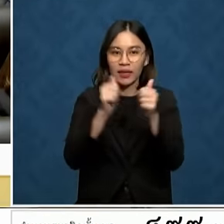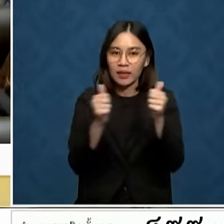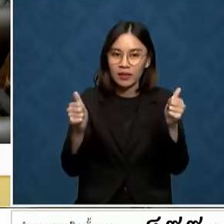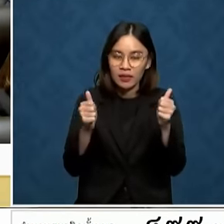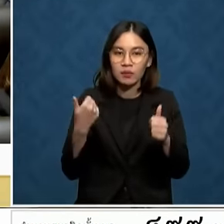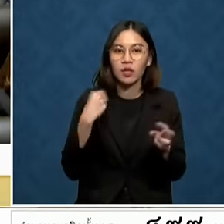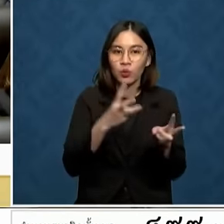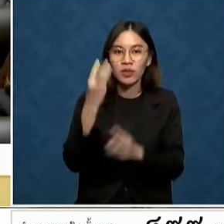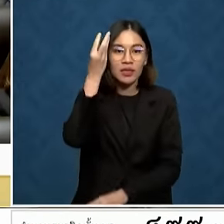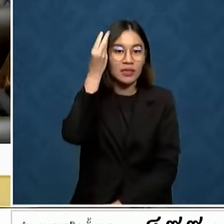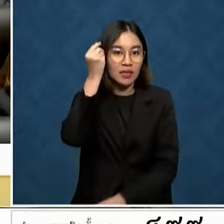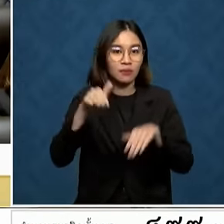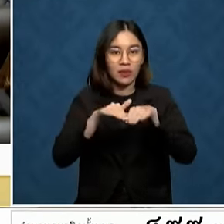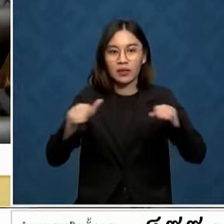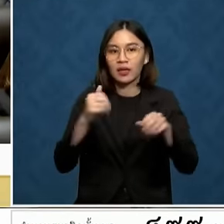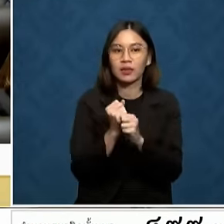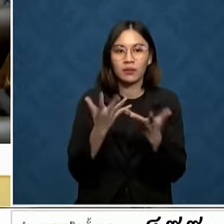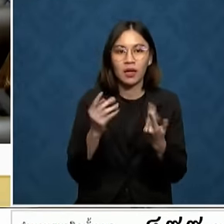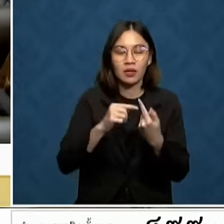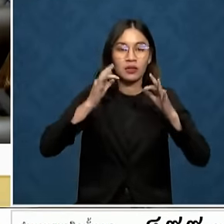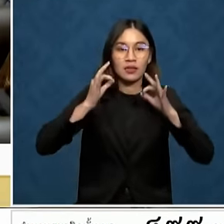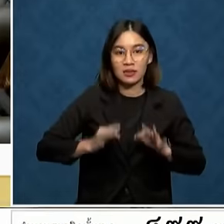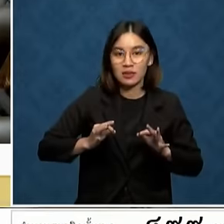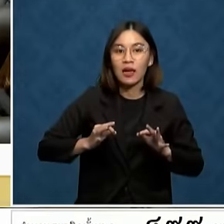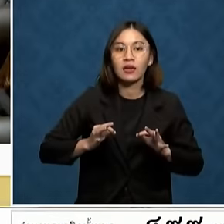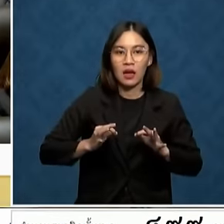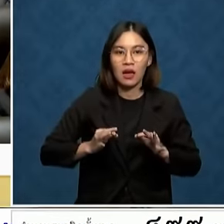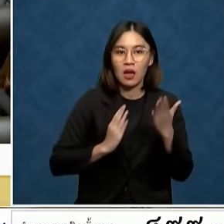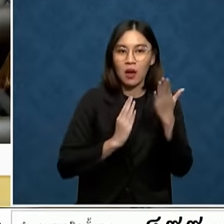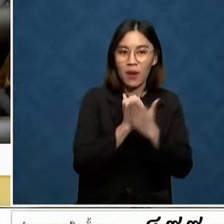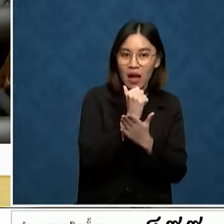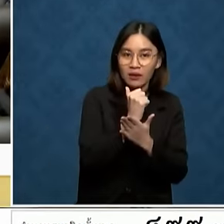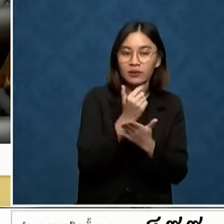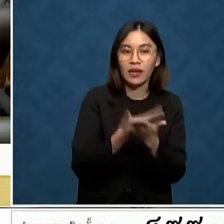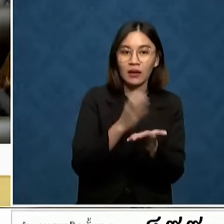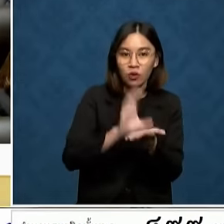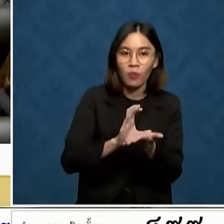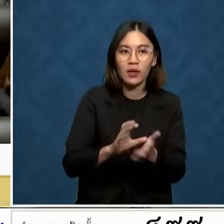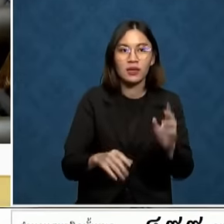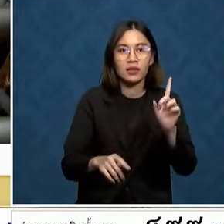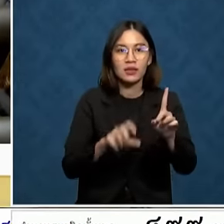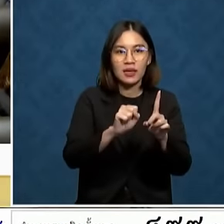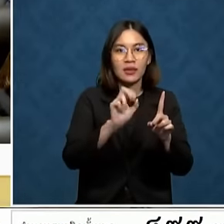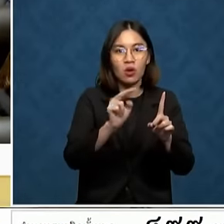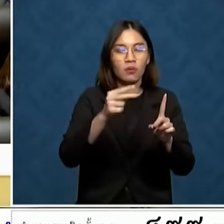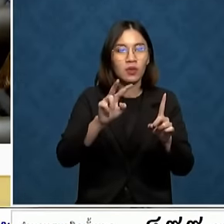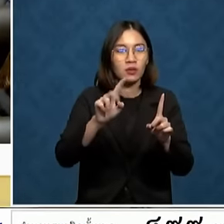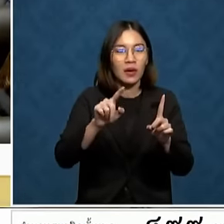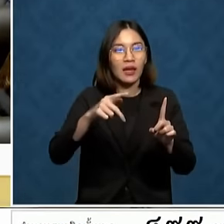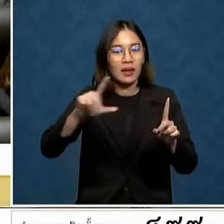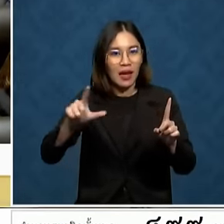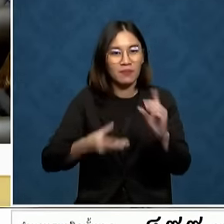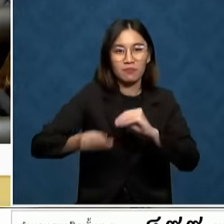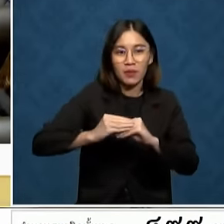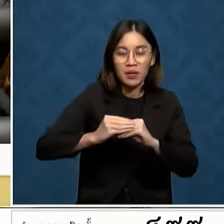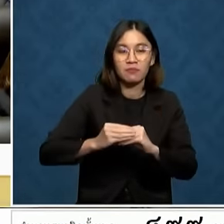วาเราจะใช้หลกคิดหหกเกนอะไรครัในการตสนใจวาจะอนุมัิงกประมาณ 1,222 ลานบาทให้กบรฐบานเพิ่มเต